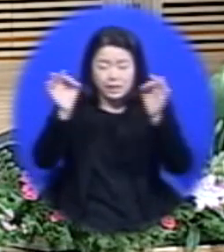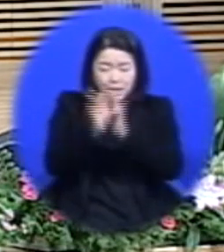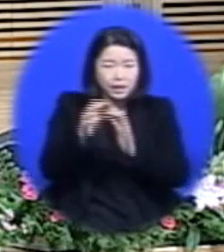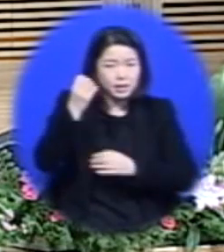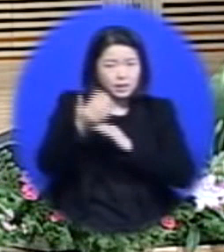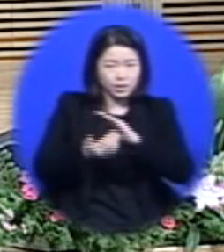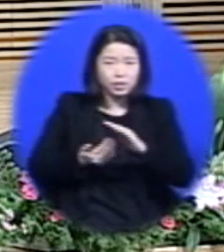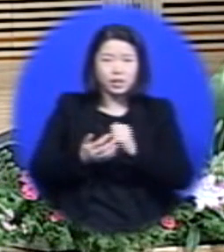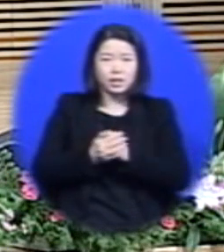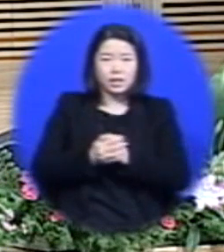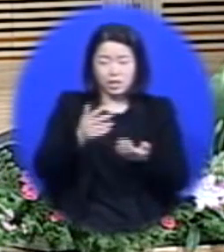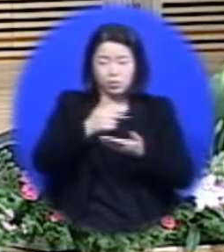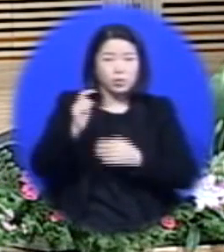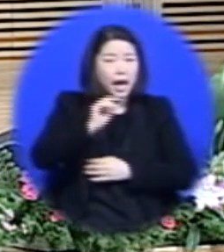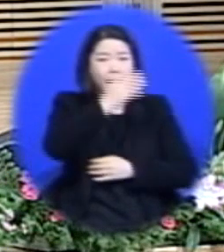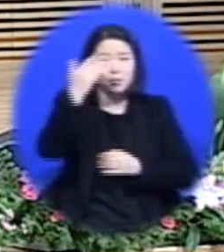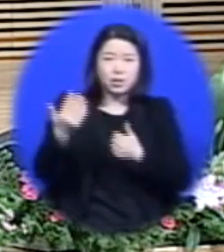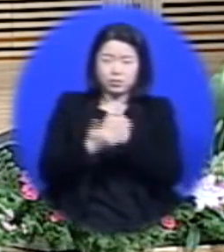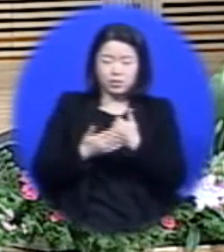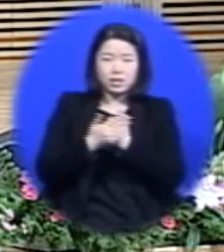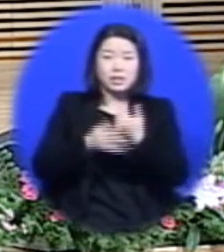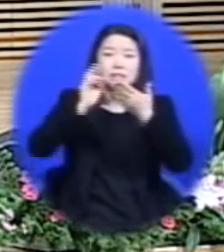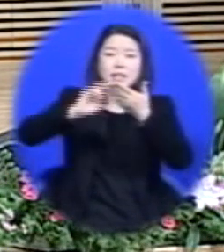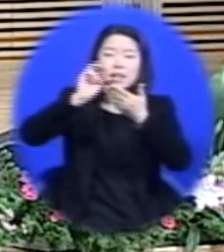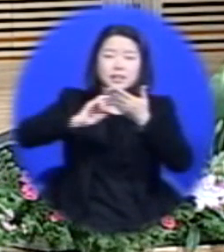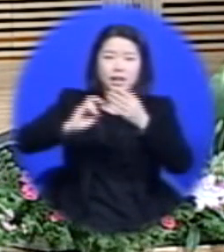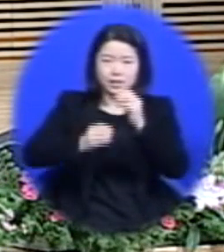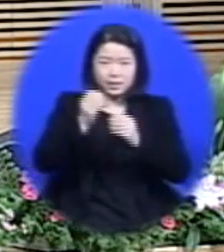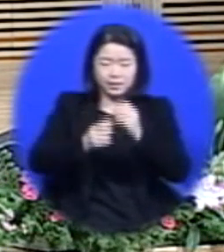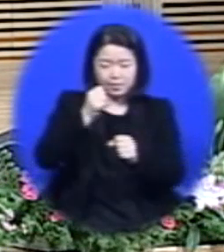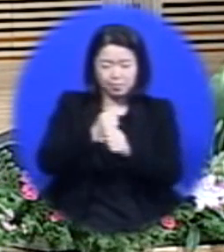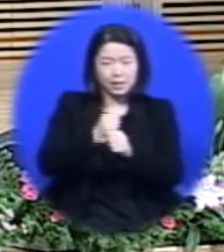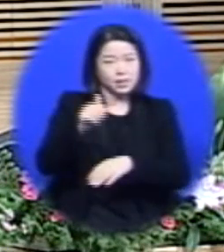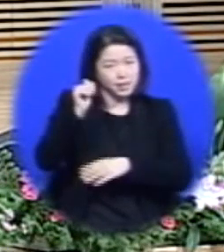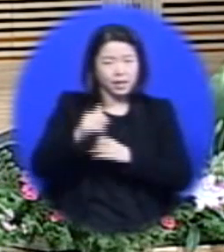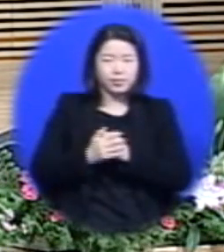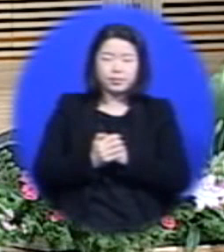전에 주에 아름다운 은혜를 찬양하는 시를 만들자